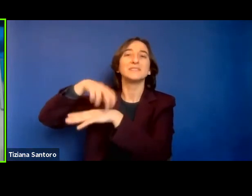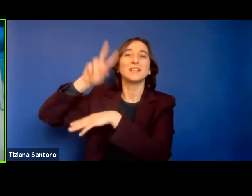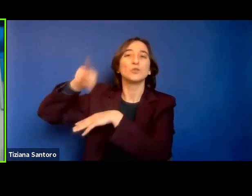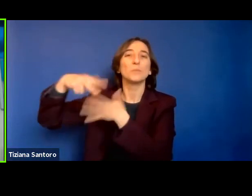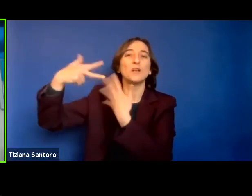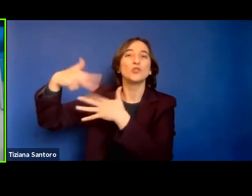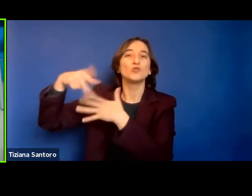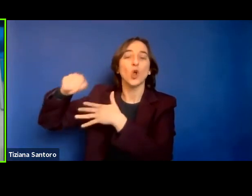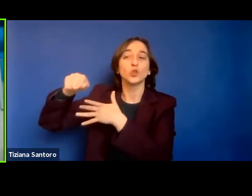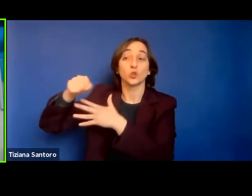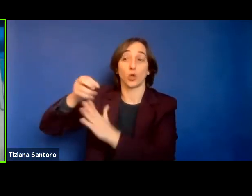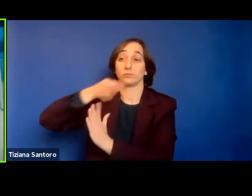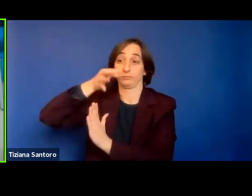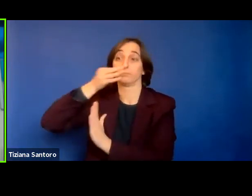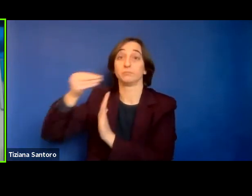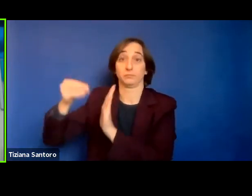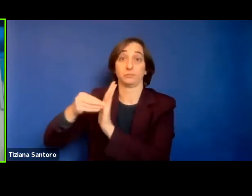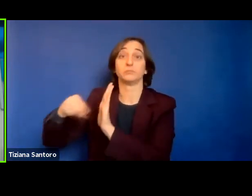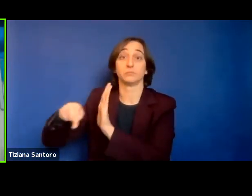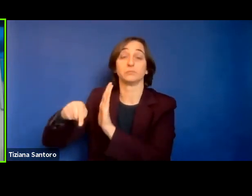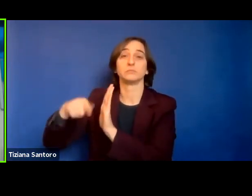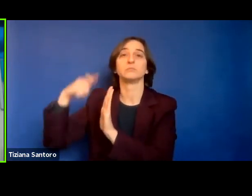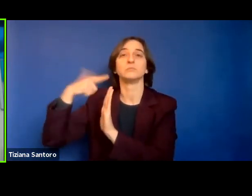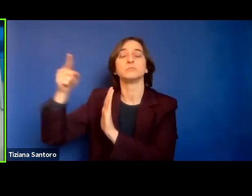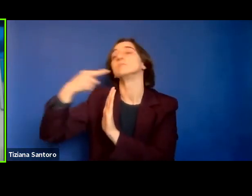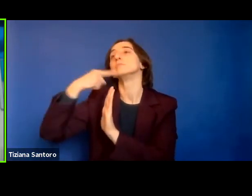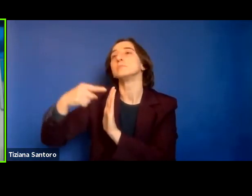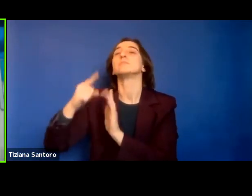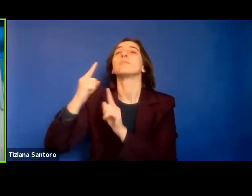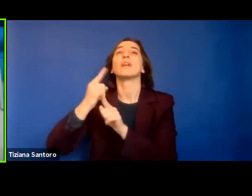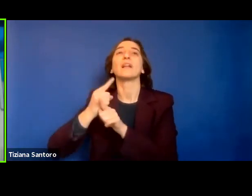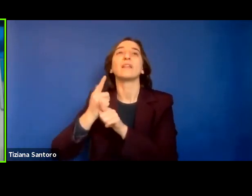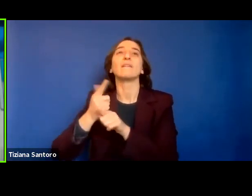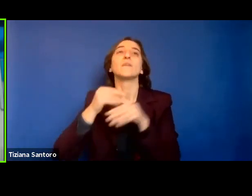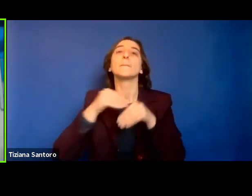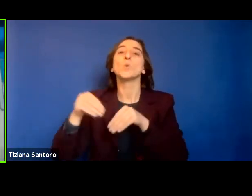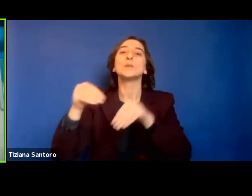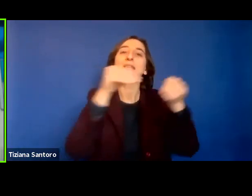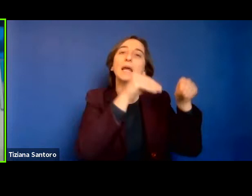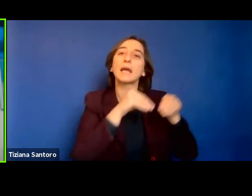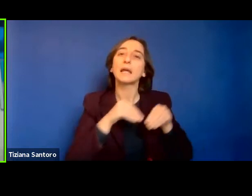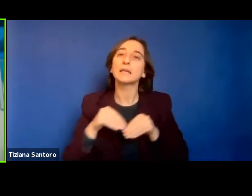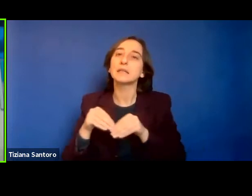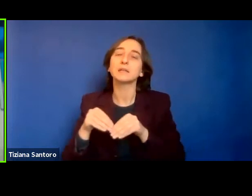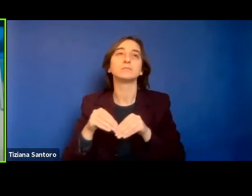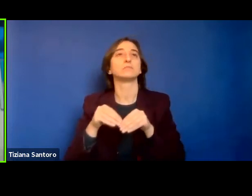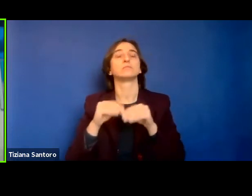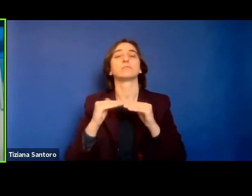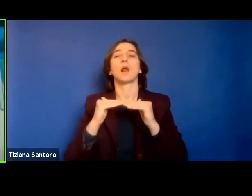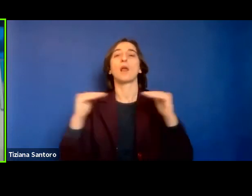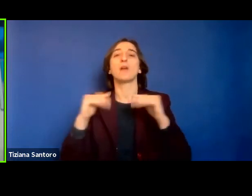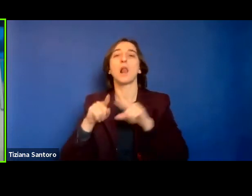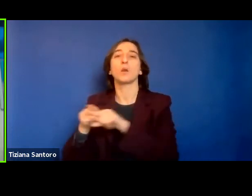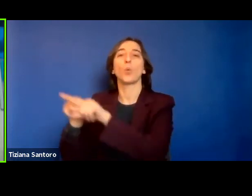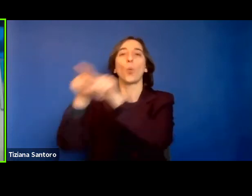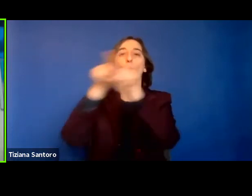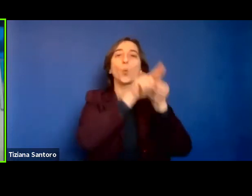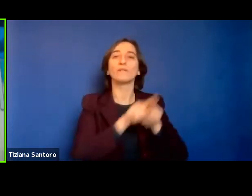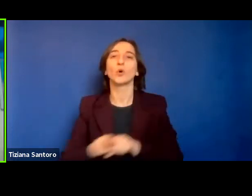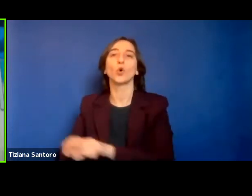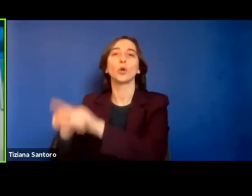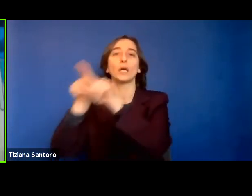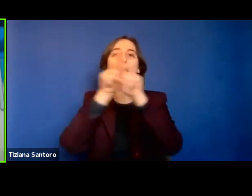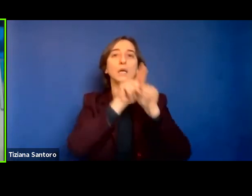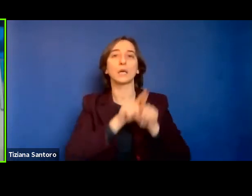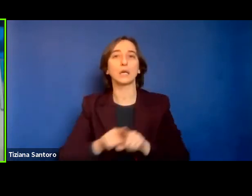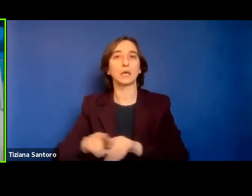cui vengono adottati livelli uniformi di qualità per i musei e i luoghi della cultura, livelli di qualità che poi sono